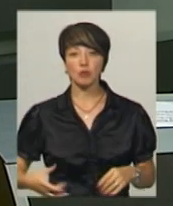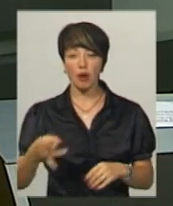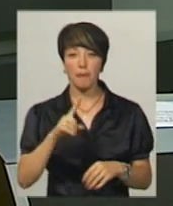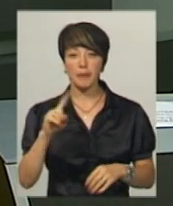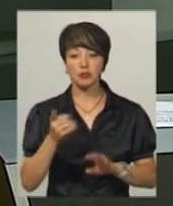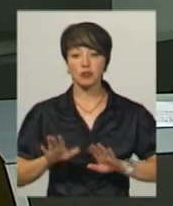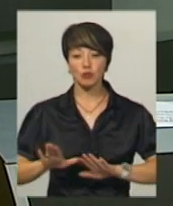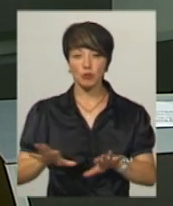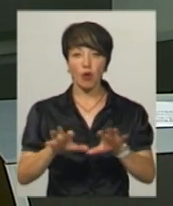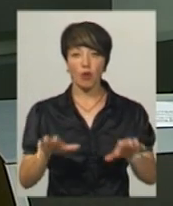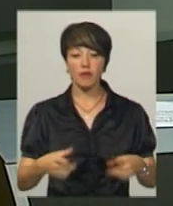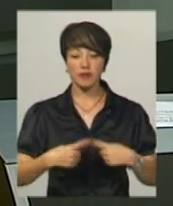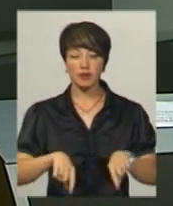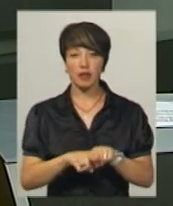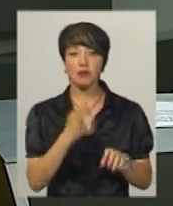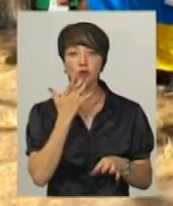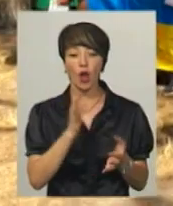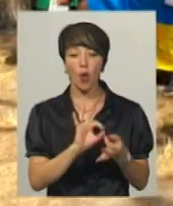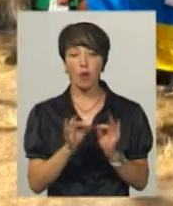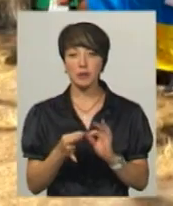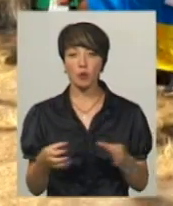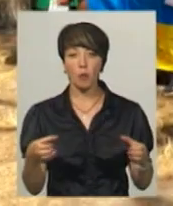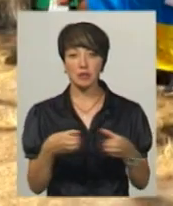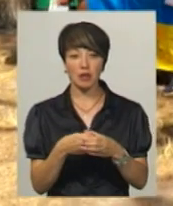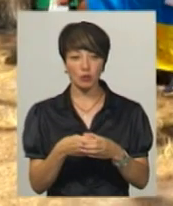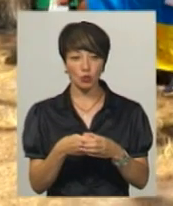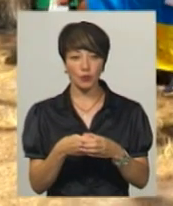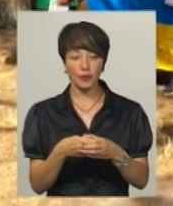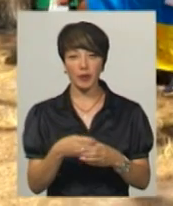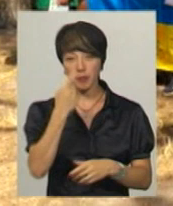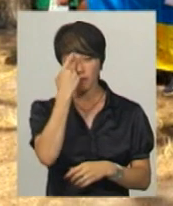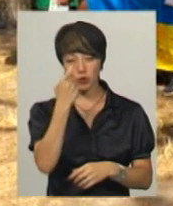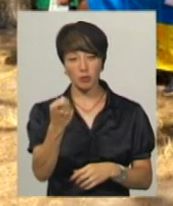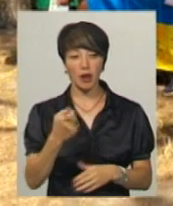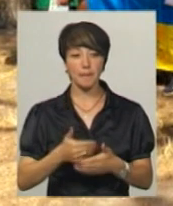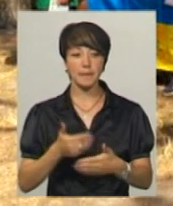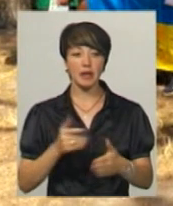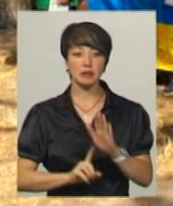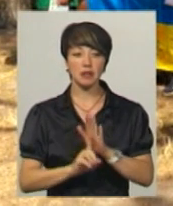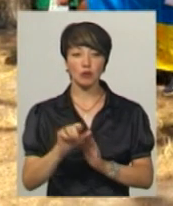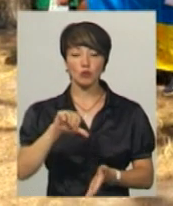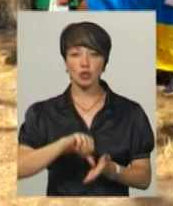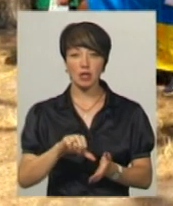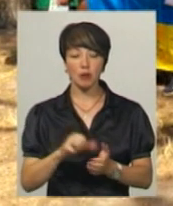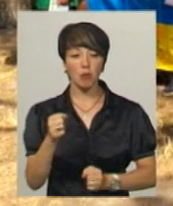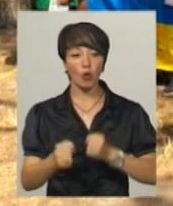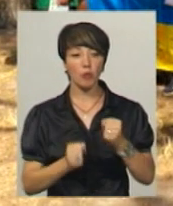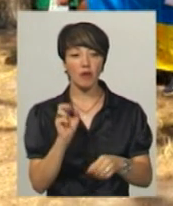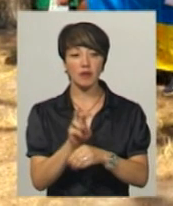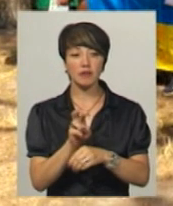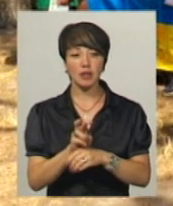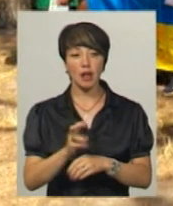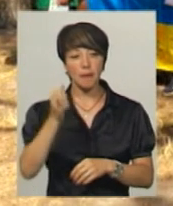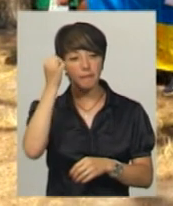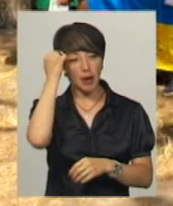заступник голови відділення Національного олімпійського комітету Віктор Флентін повідомляє, перед стартом учасники пробігу відвідали пам'ятні